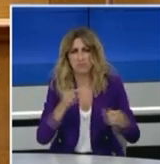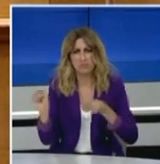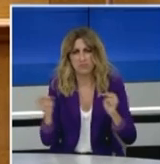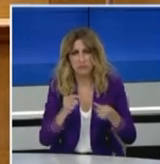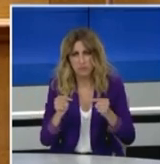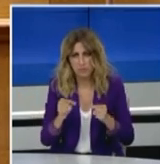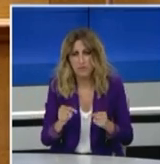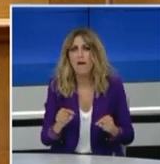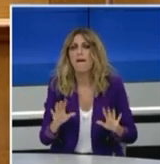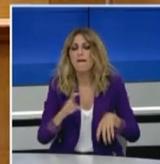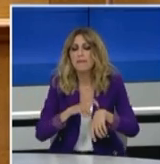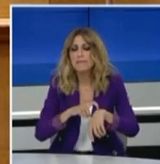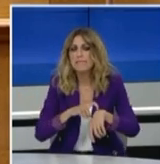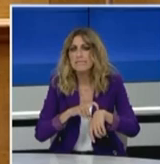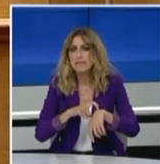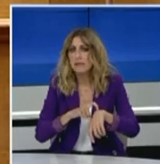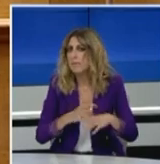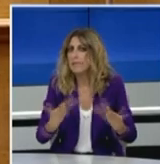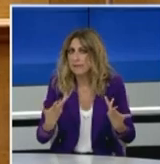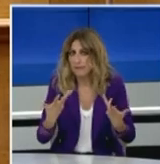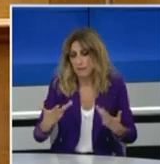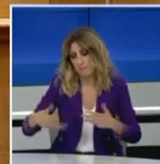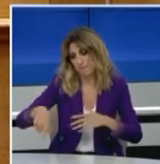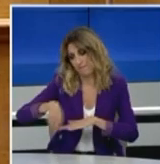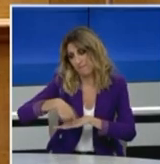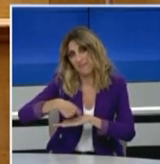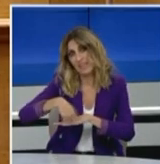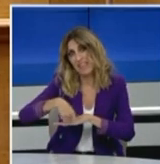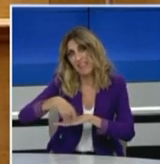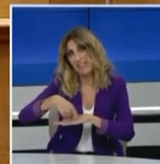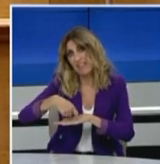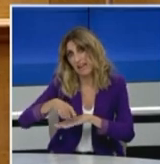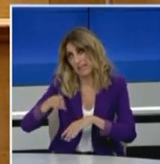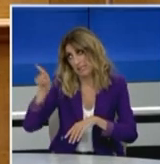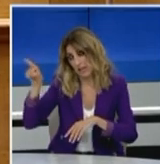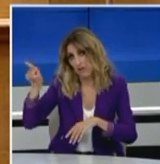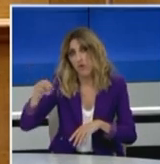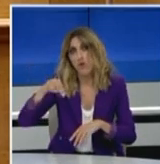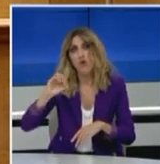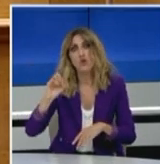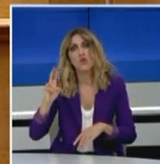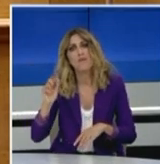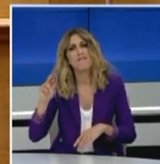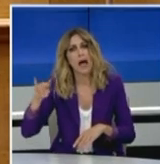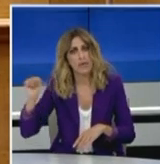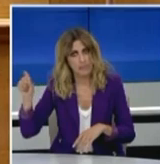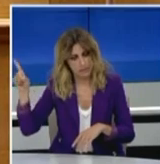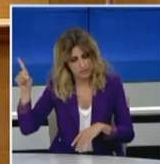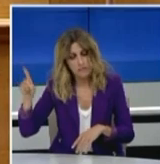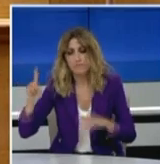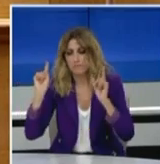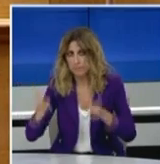ομερτά συνέβαινε την ώρα που ο εξοδικαστικός συμβασμός που υπέγραφε η Νοβάρτης στις Ηνωμένες Πολιτείες